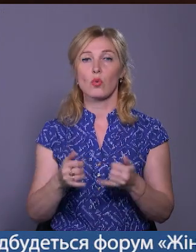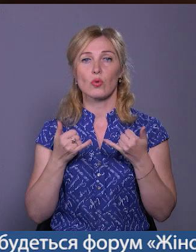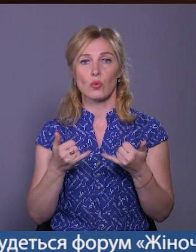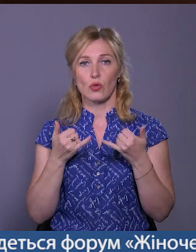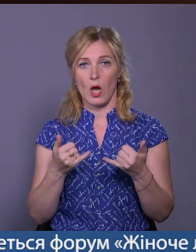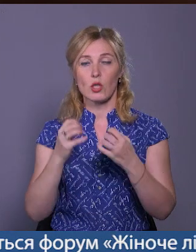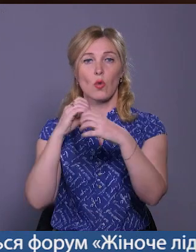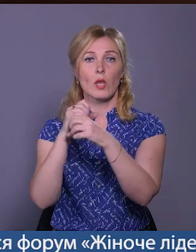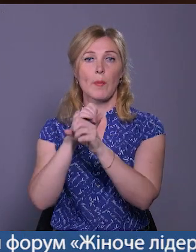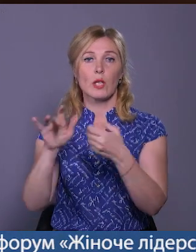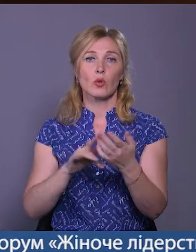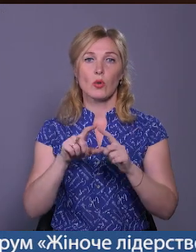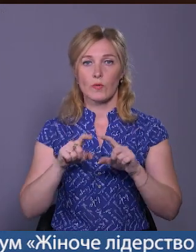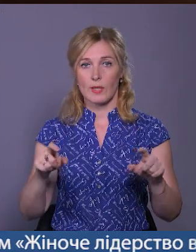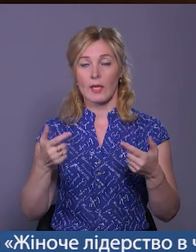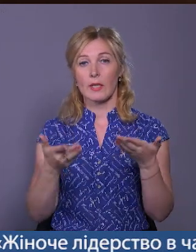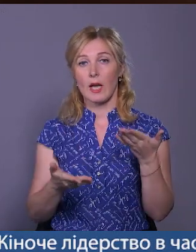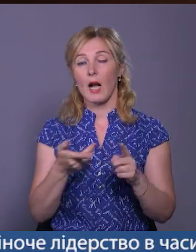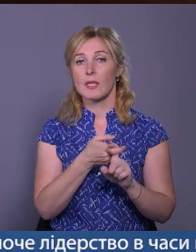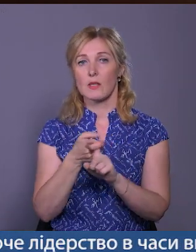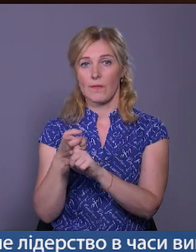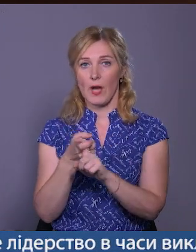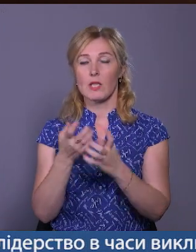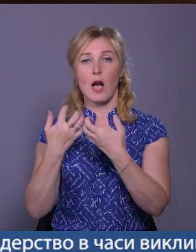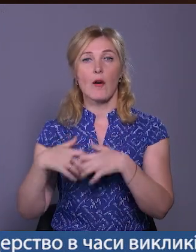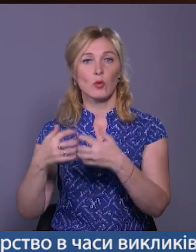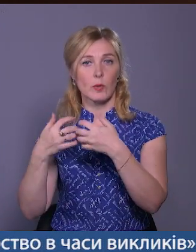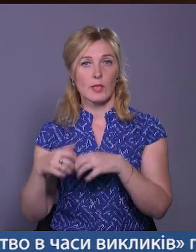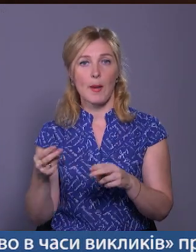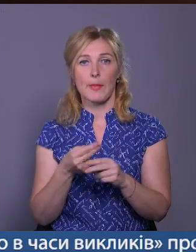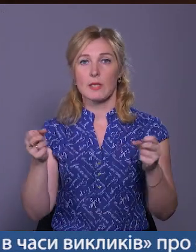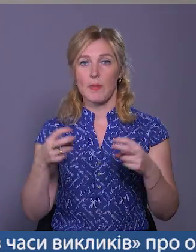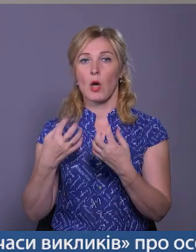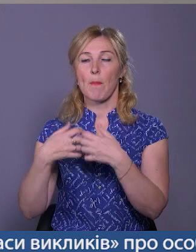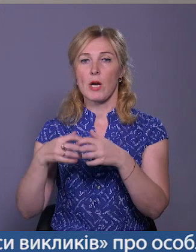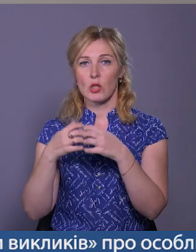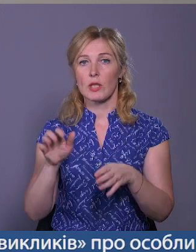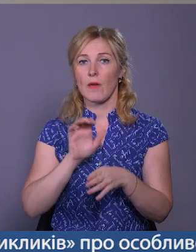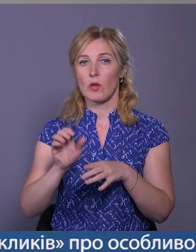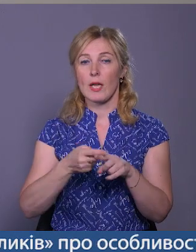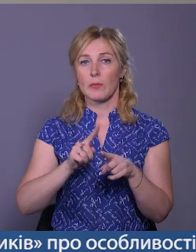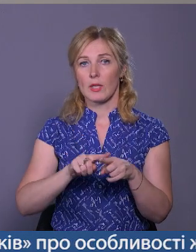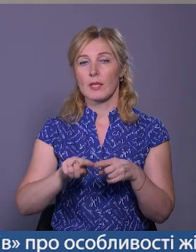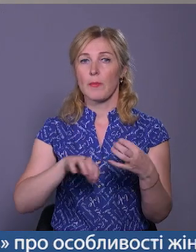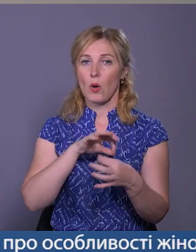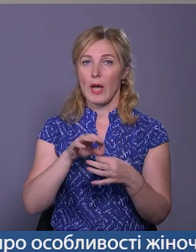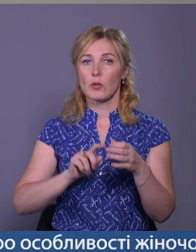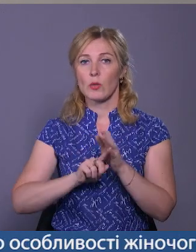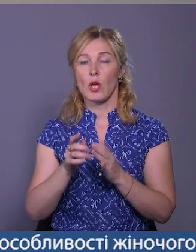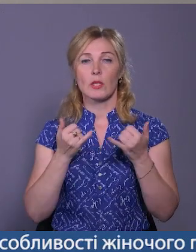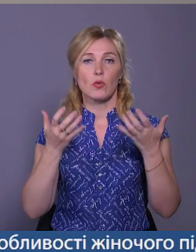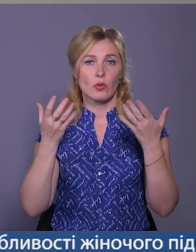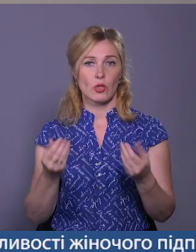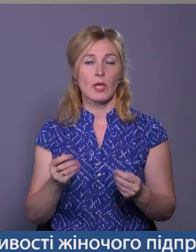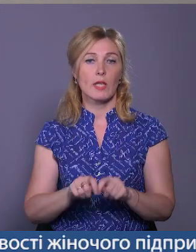лабораторію центр яка зв'язана з автоматизацією безпекою машинного виробництва це проекти і початок ми на сьогоднішній день